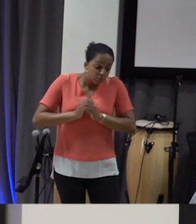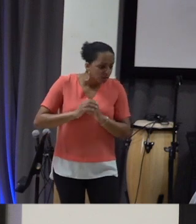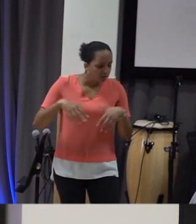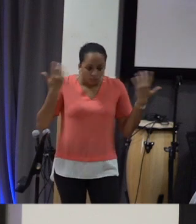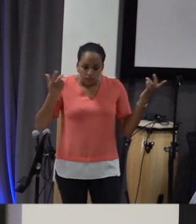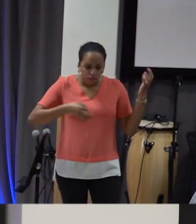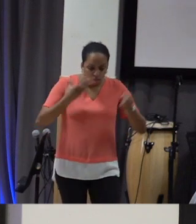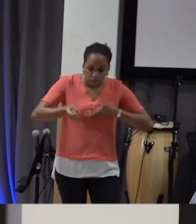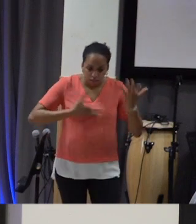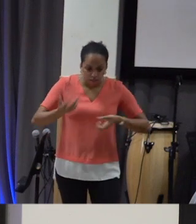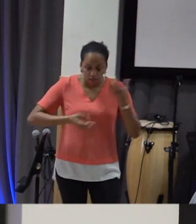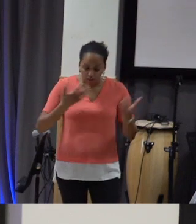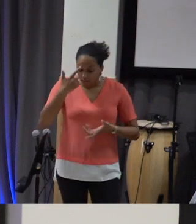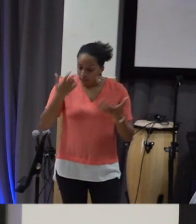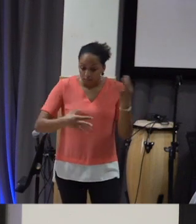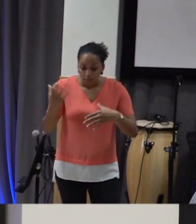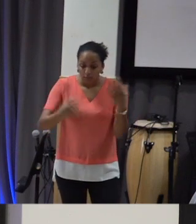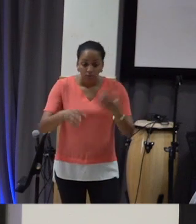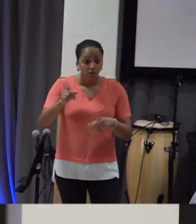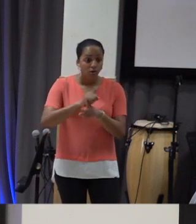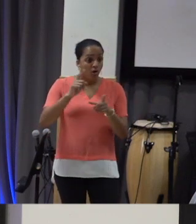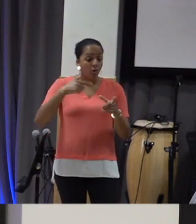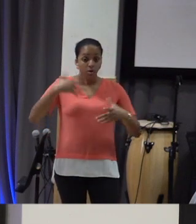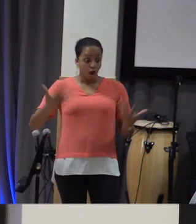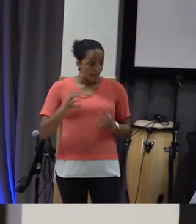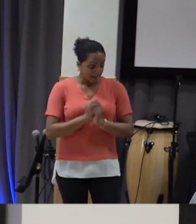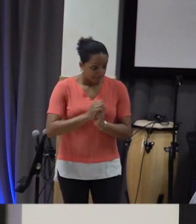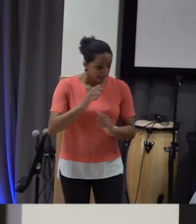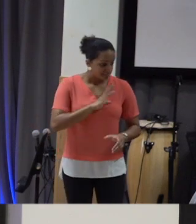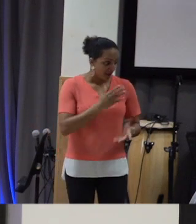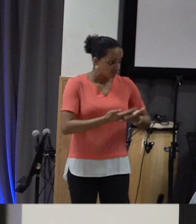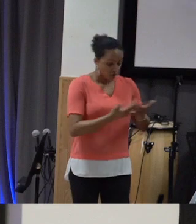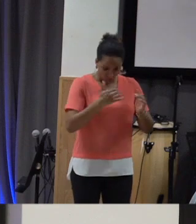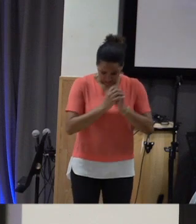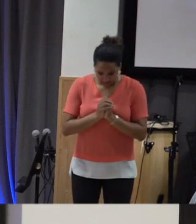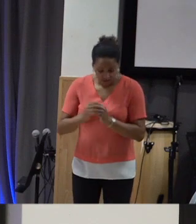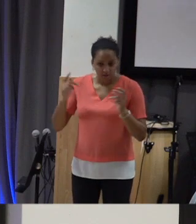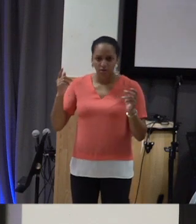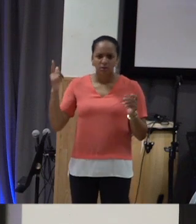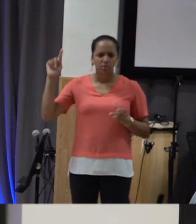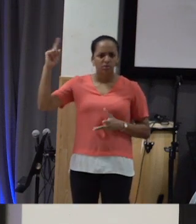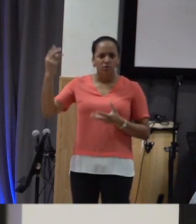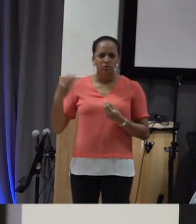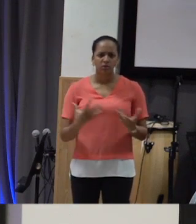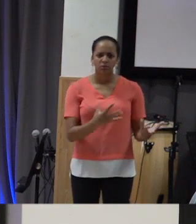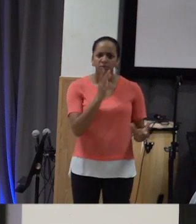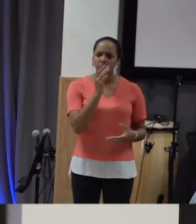Une prière qui est faite dans la folie, déraisonnable. Cette prière ne sera pas exaucée.